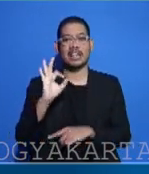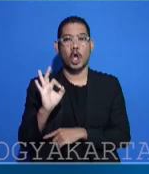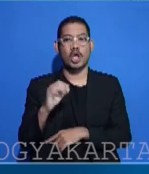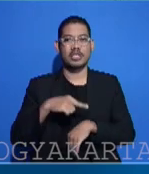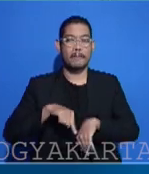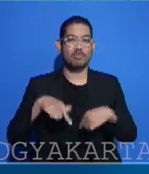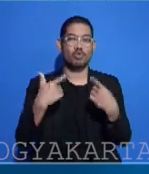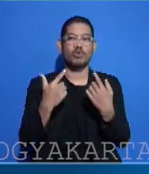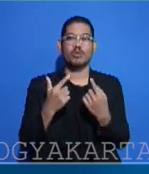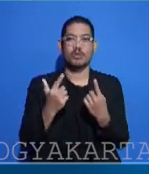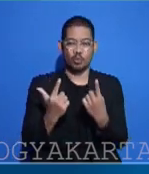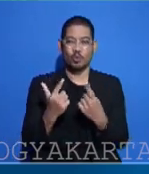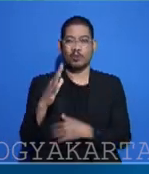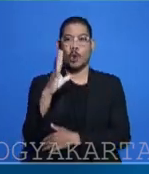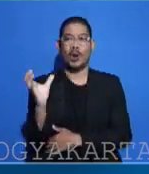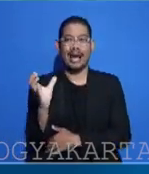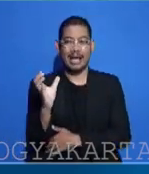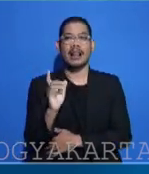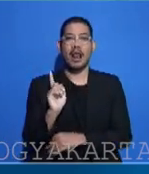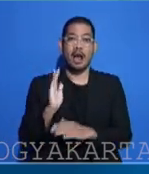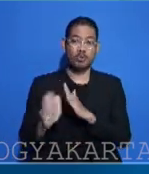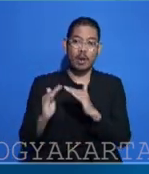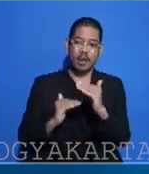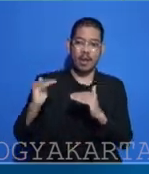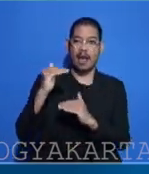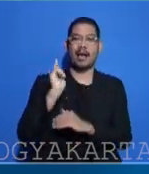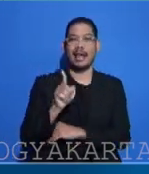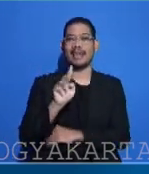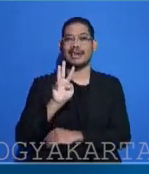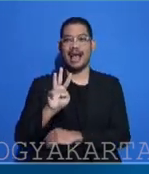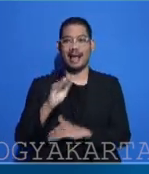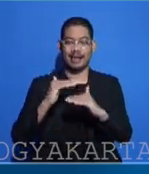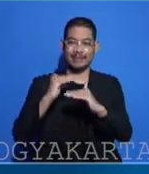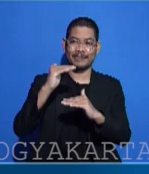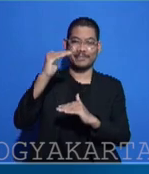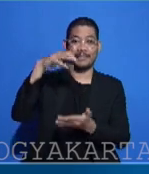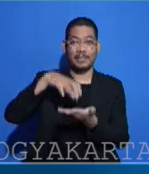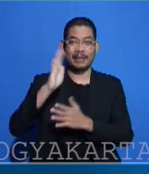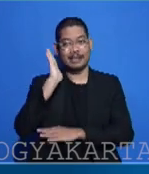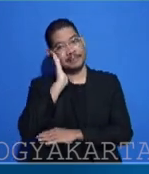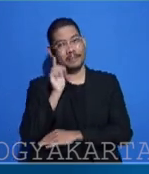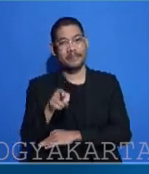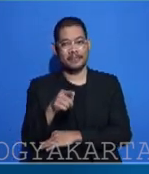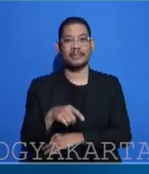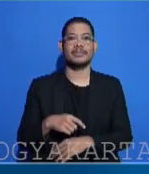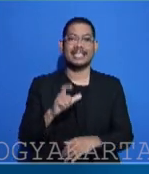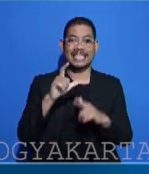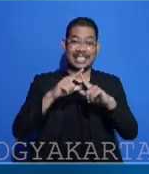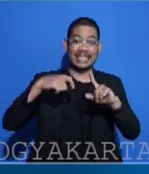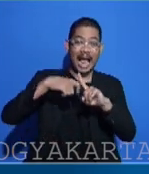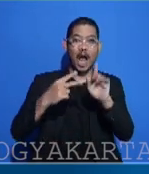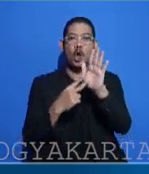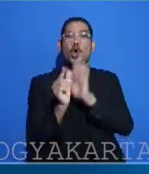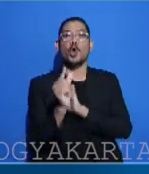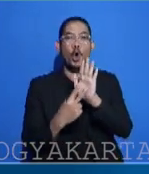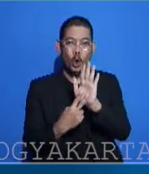Barat. Prabowo langsung menuju lantai 3 tempat di mana cendekiawan dan budayawan MH Ainun Najib yang akrab disapa Cak Nun atau